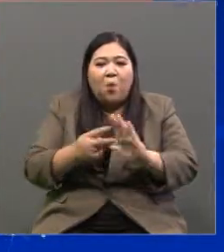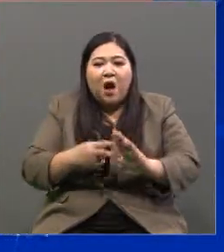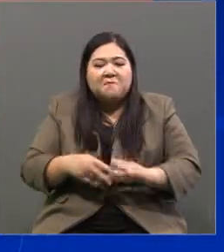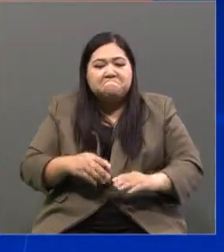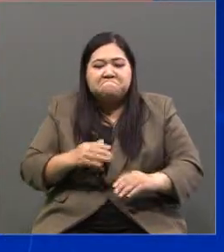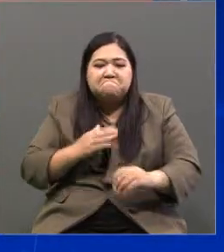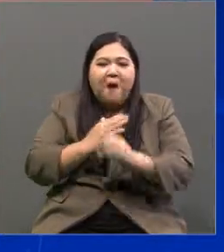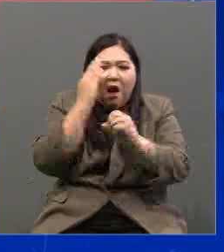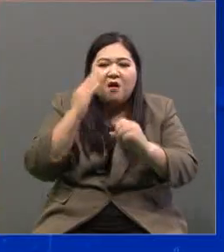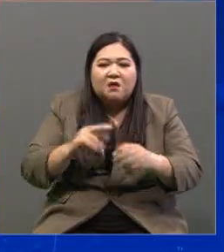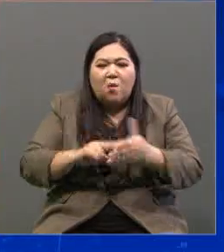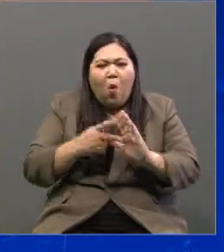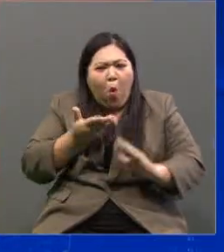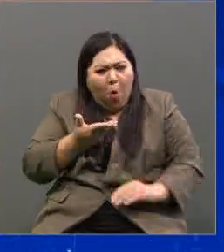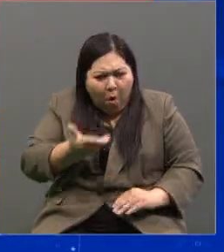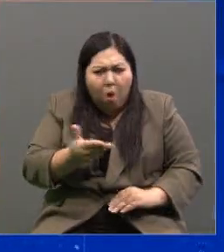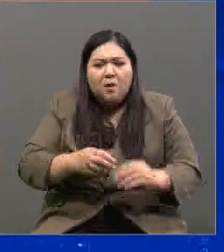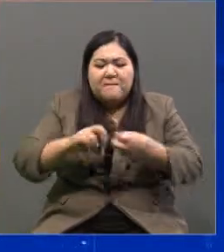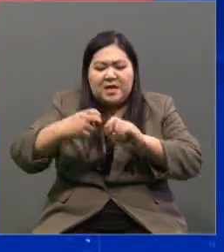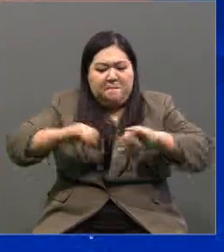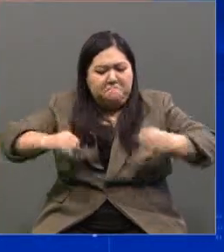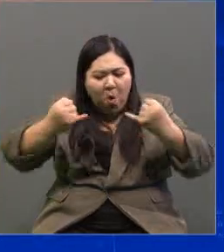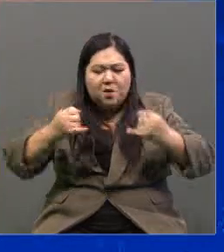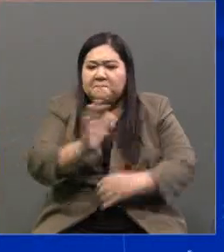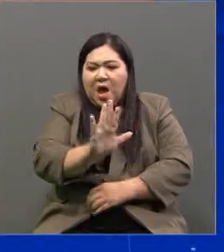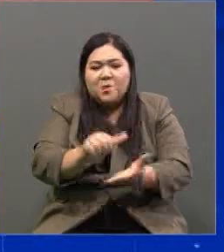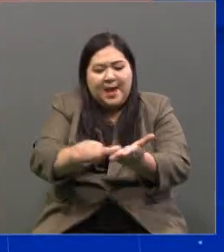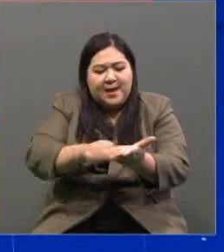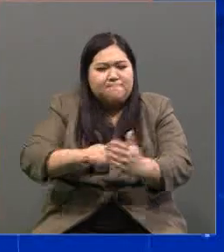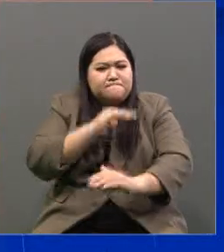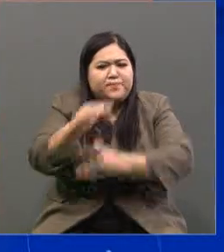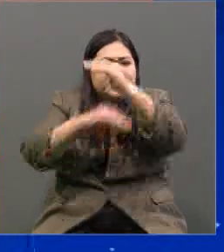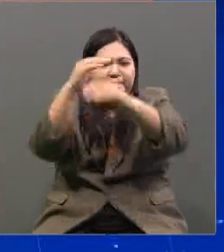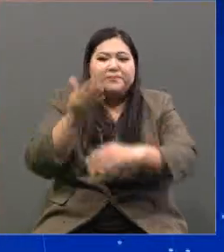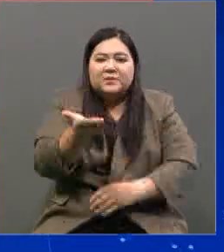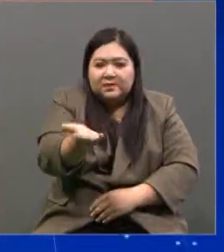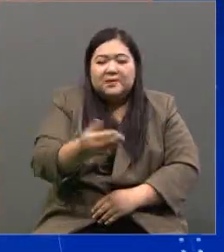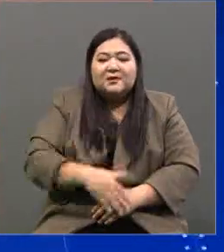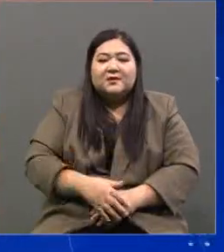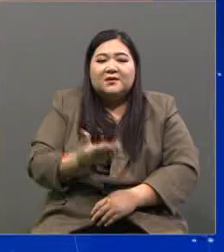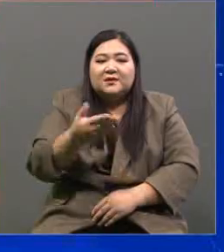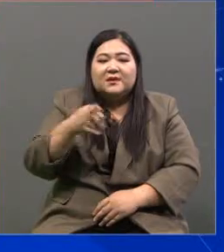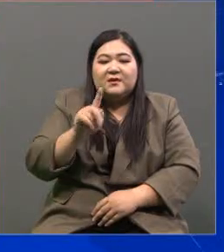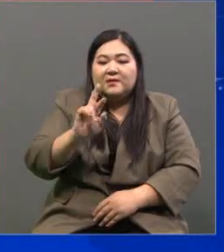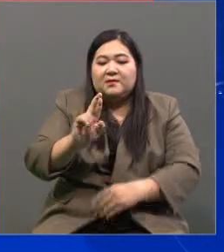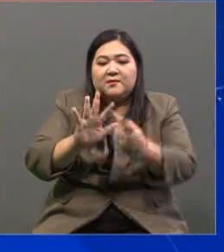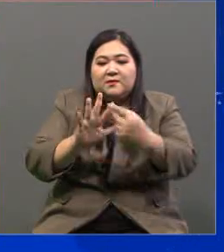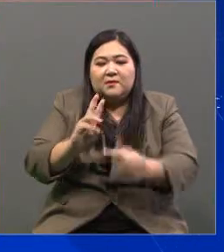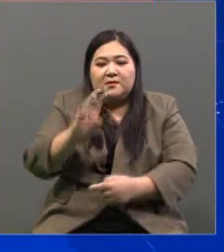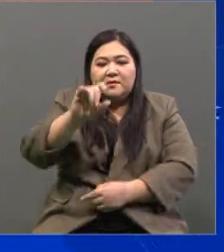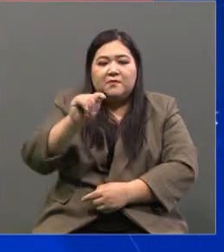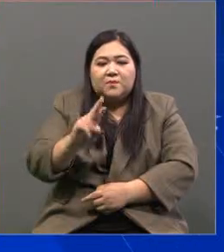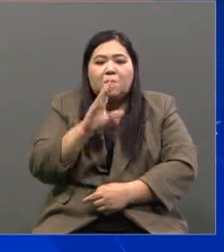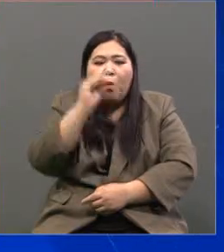คำว่าก้าวข้ามความขัดแย้งเราจะเห็นว่าพลเอกประวิตรวงษ์สุวรรณพยายามที่จะพูดคำพูดลักษณะแบบนี้ทุก